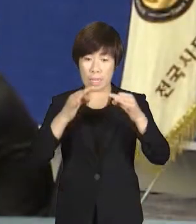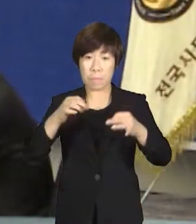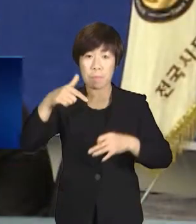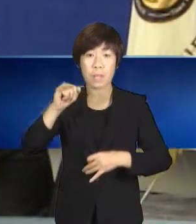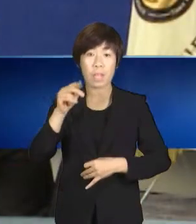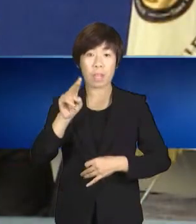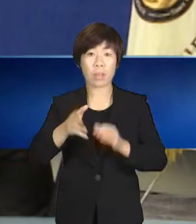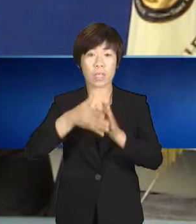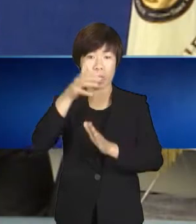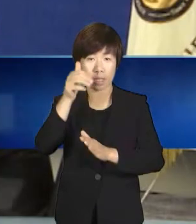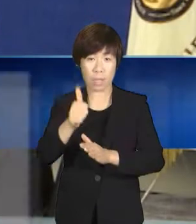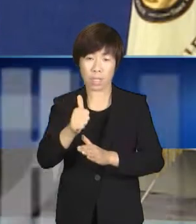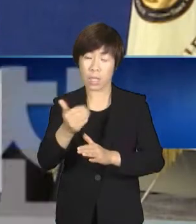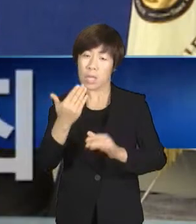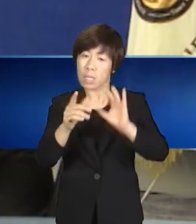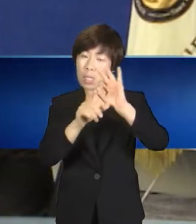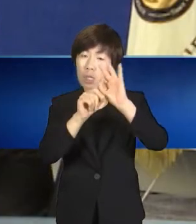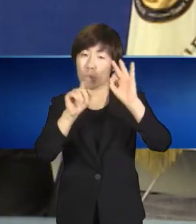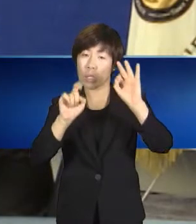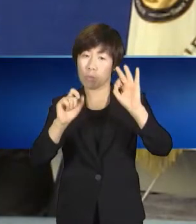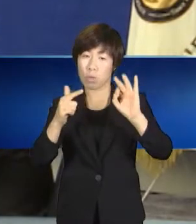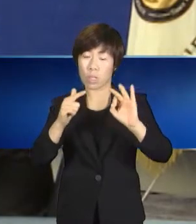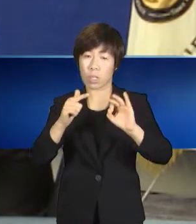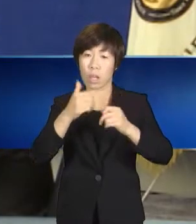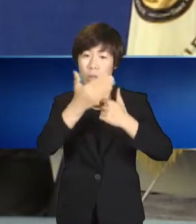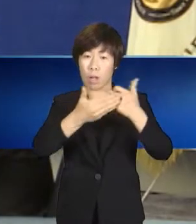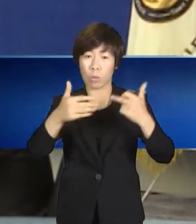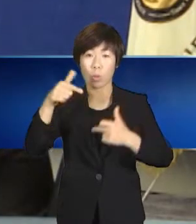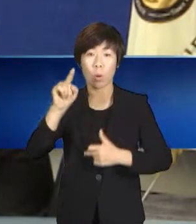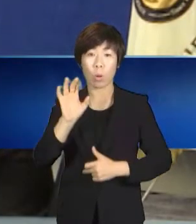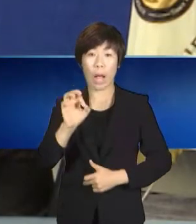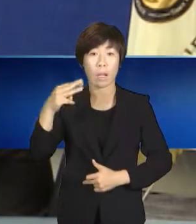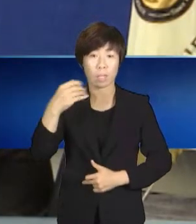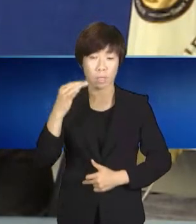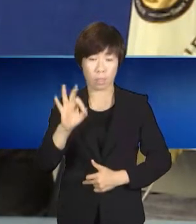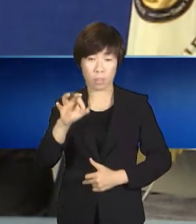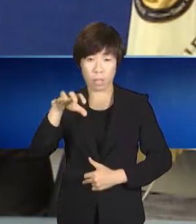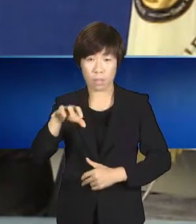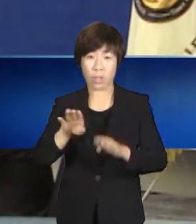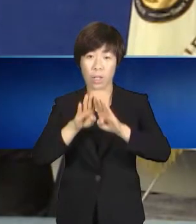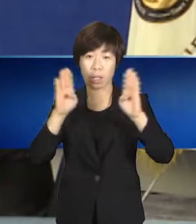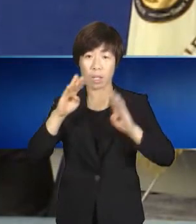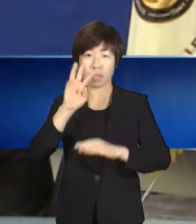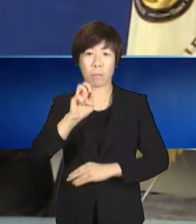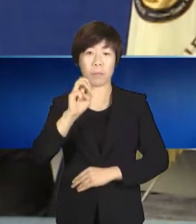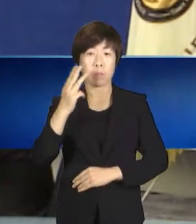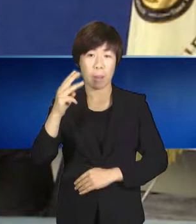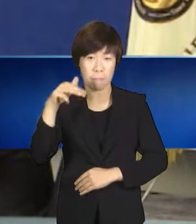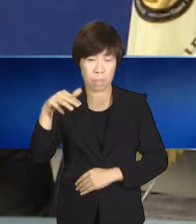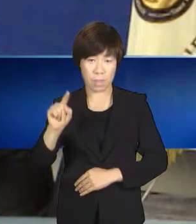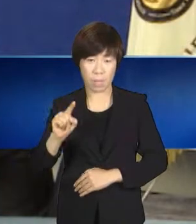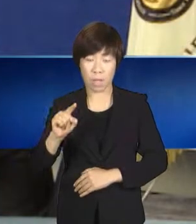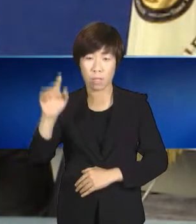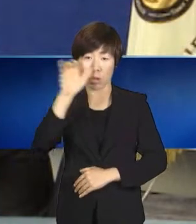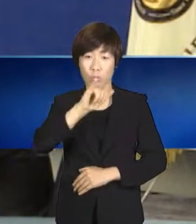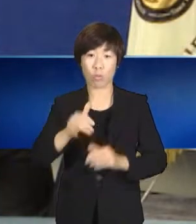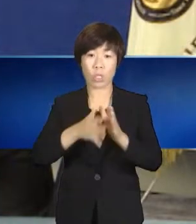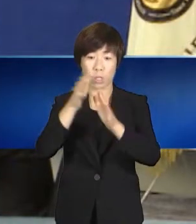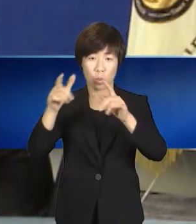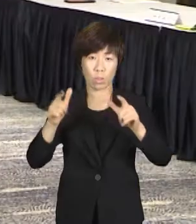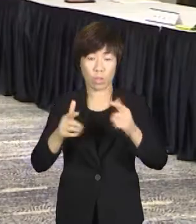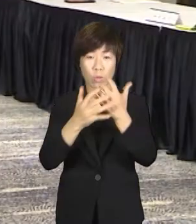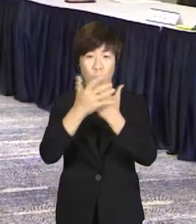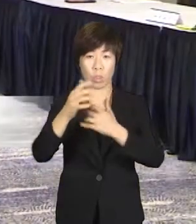김기현 시장이 지난 10월 16일 강원도 강릉시 시마크 호텔에서 열린 제33차 전국시도지사 총회에 참석했습니다.